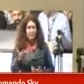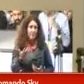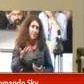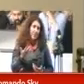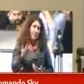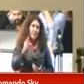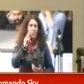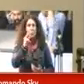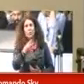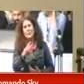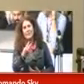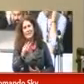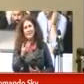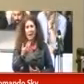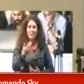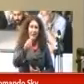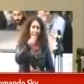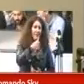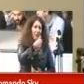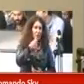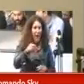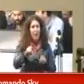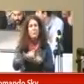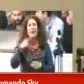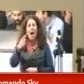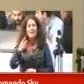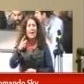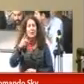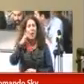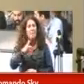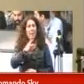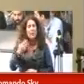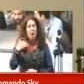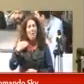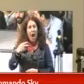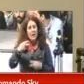perché è la stessa cosa che disse Papa Giovanni molti anni fa,